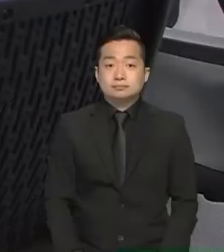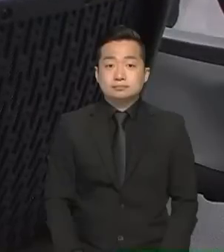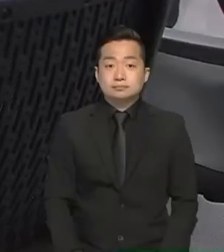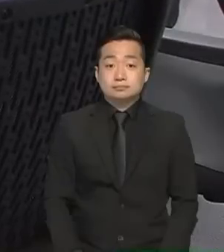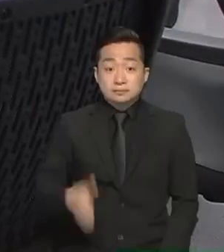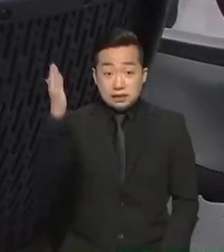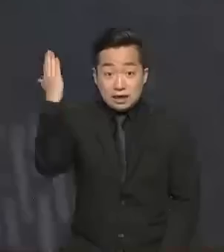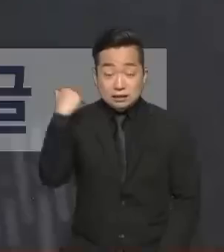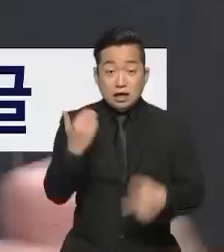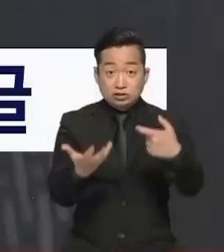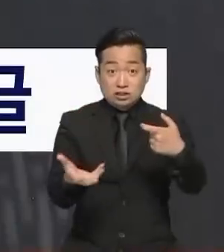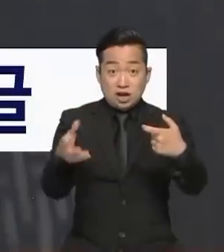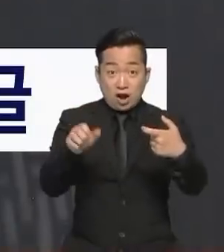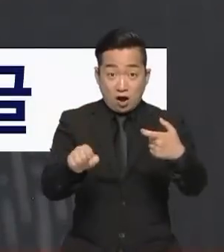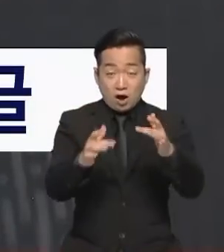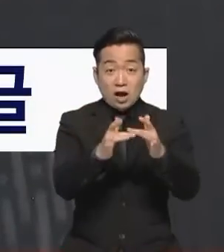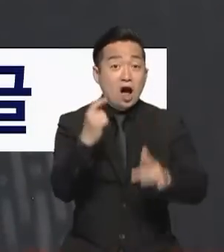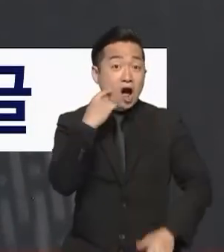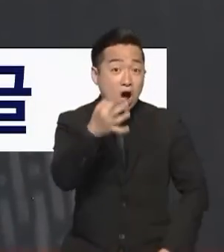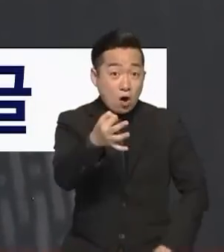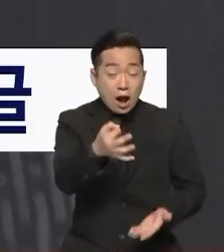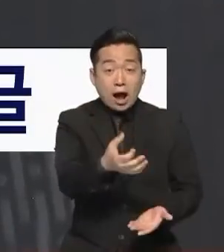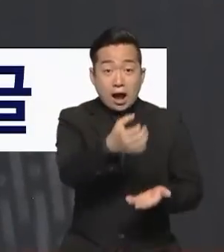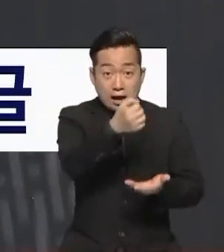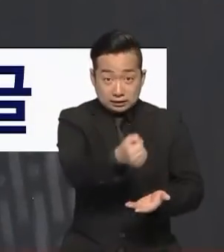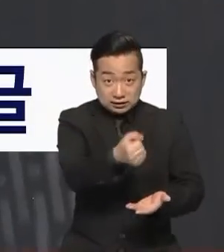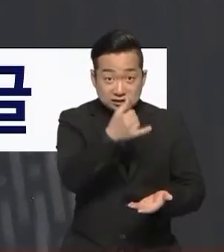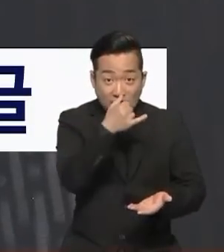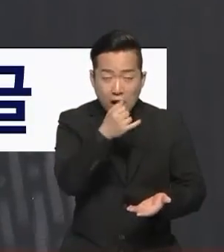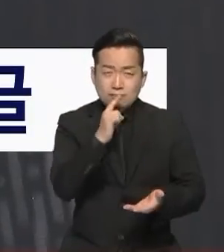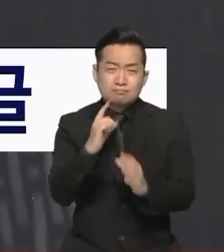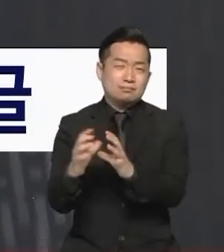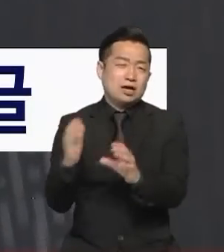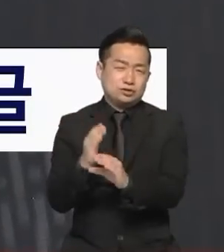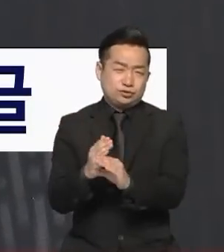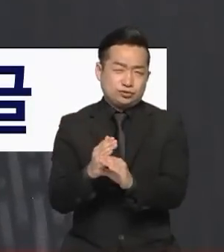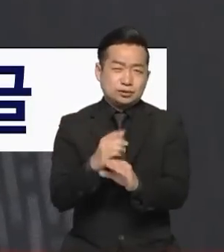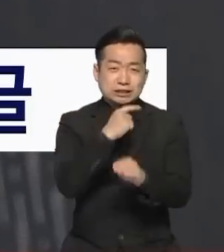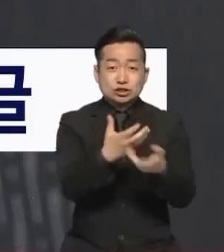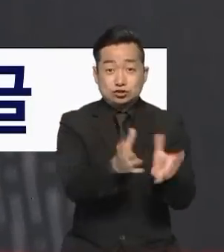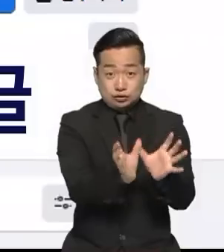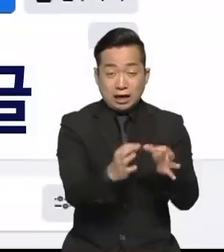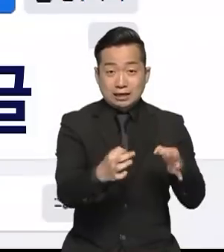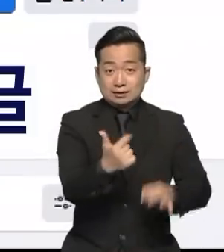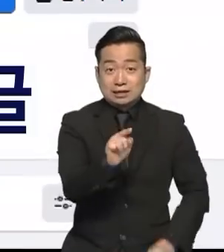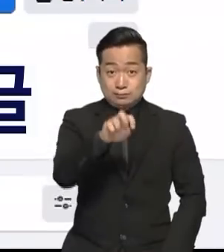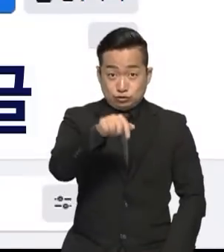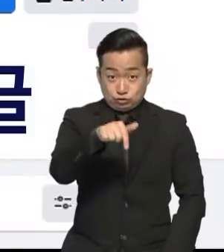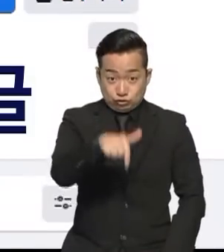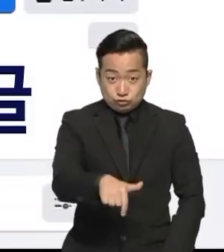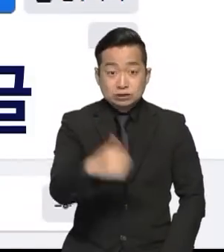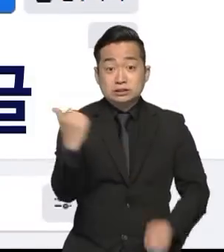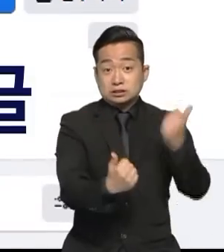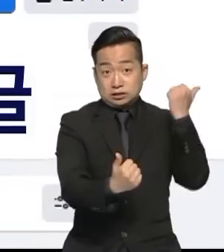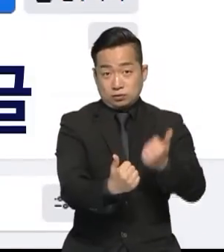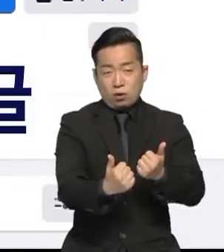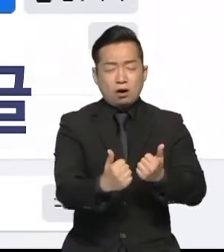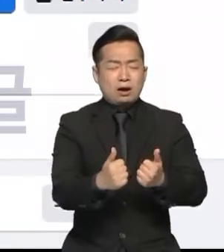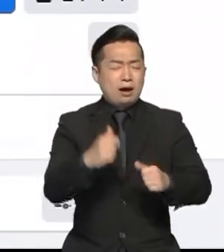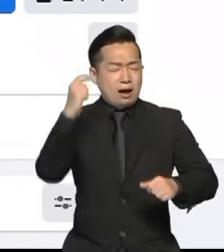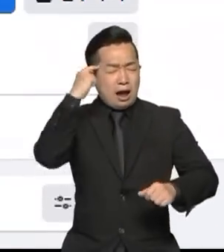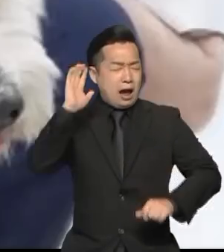한때 60억 원에 달하는 가상화폐를 가졌던 것이 알려져 논란이 된 민주당 김남국 의원이 연이틀 반박글을